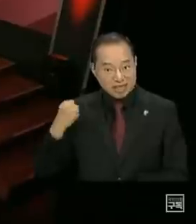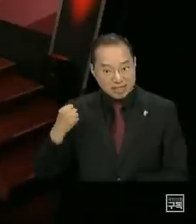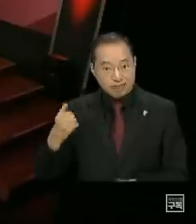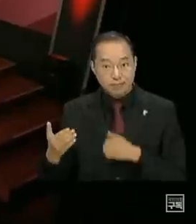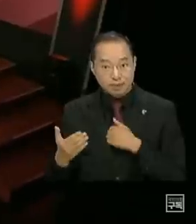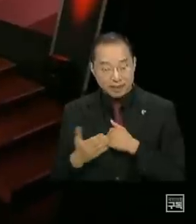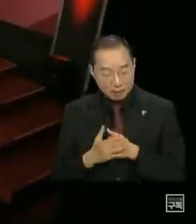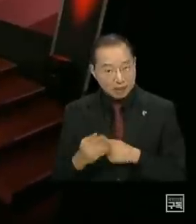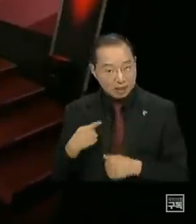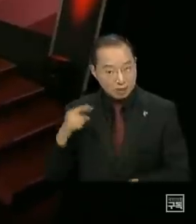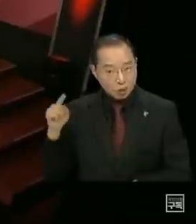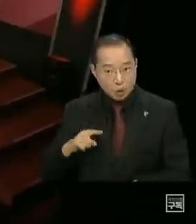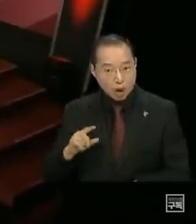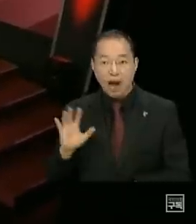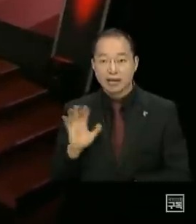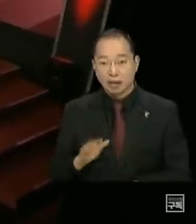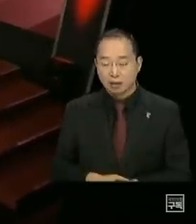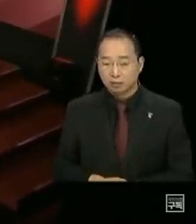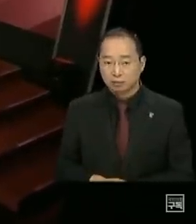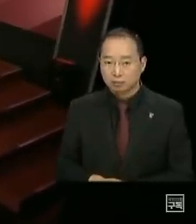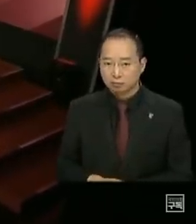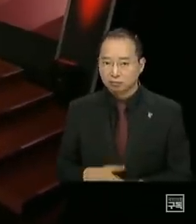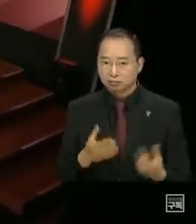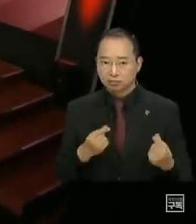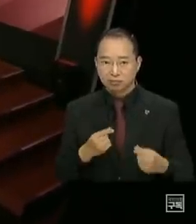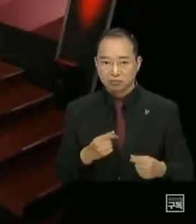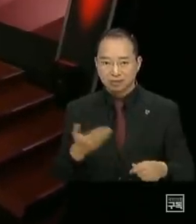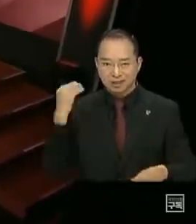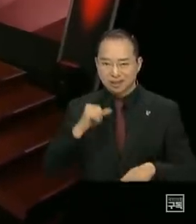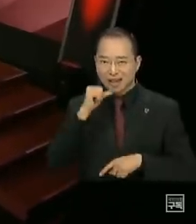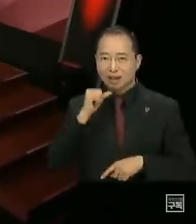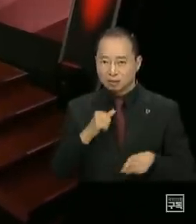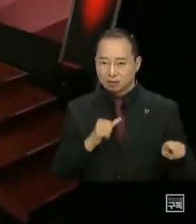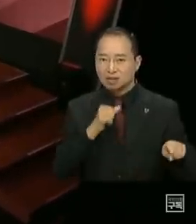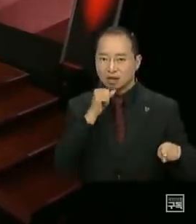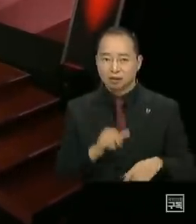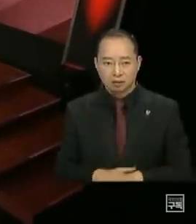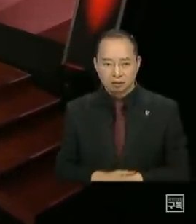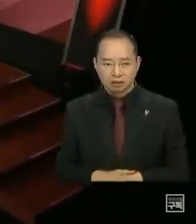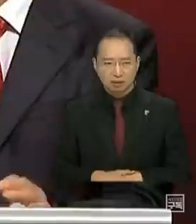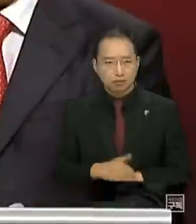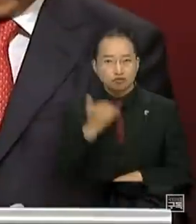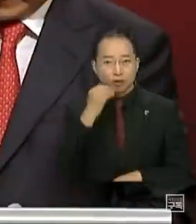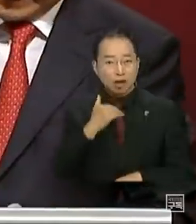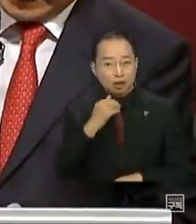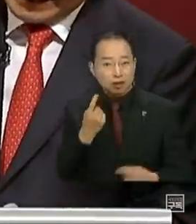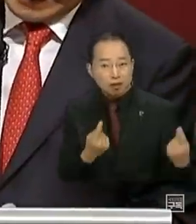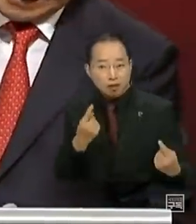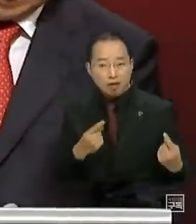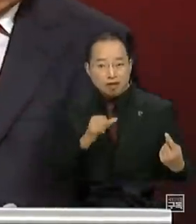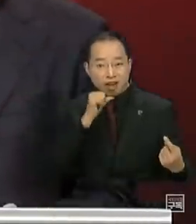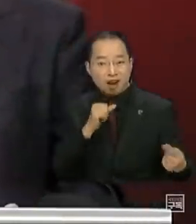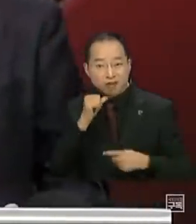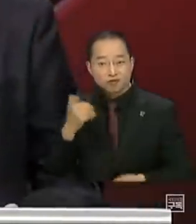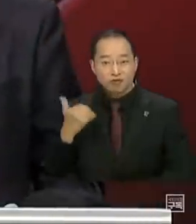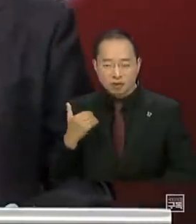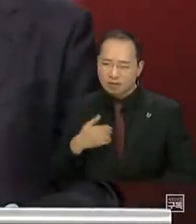점이 많다는 예, 겁니다. 예, 예. 참 누가 더 가난했을까요? 두 사람 중에. 비슷했을 겁니다. 네, 비슷했습니다. 예, 예. 네.